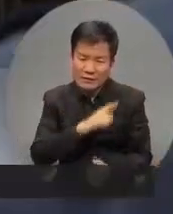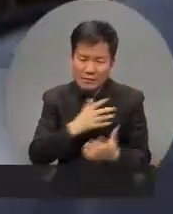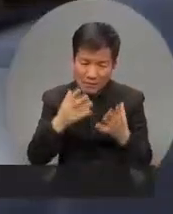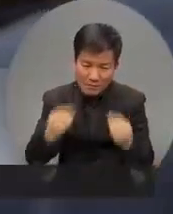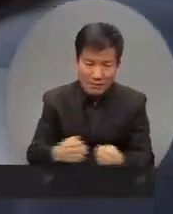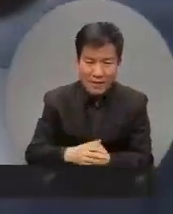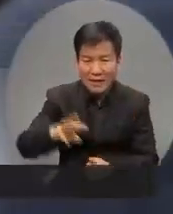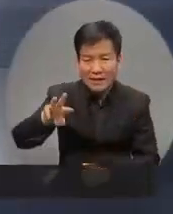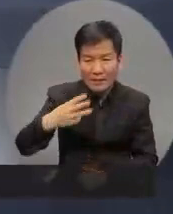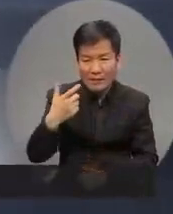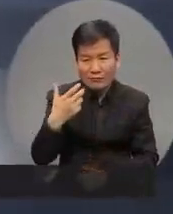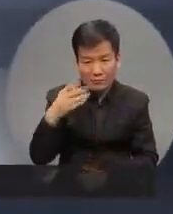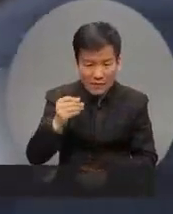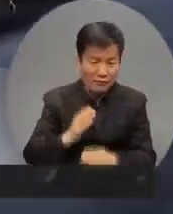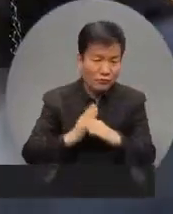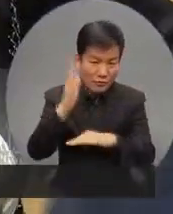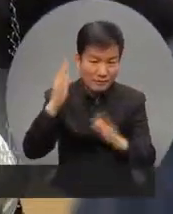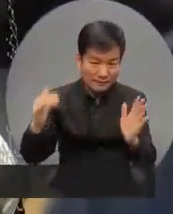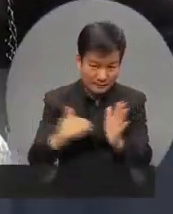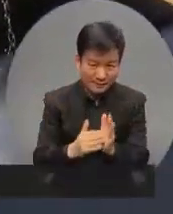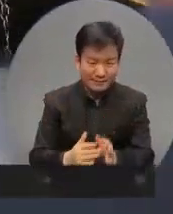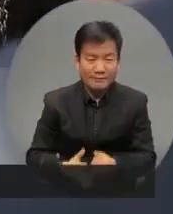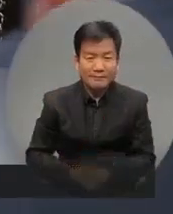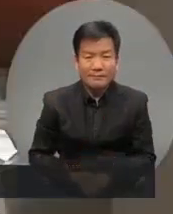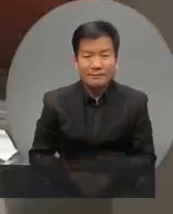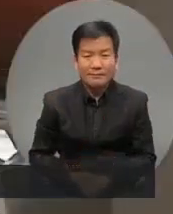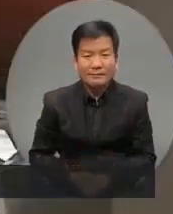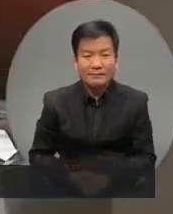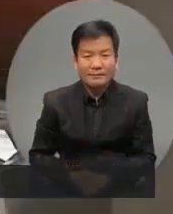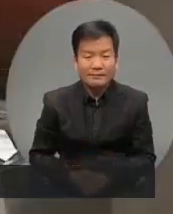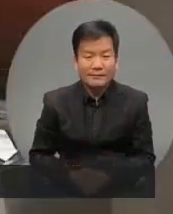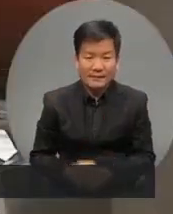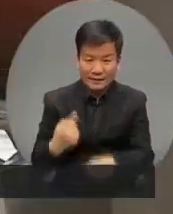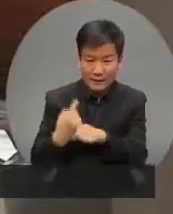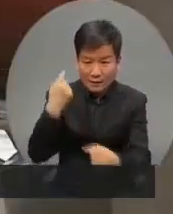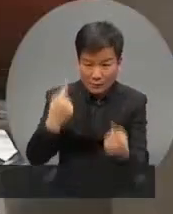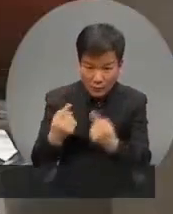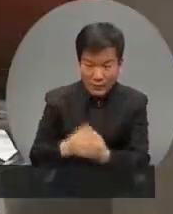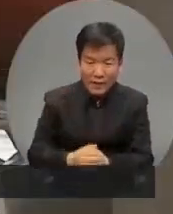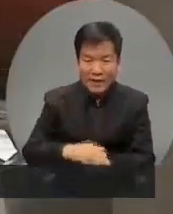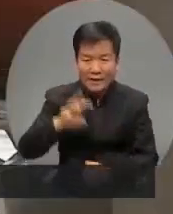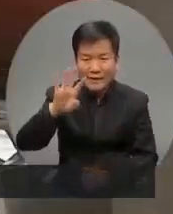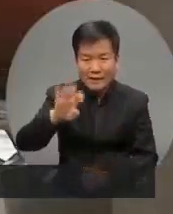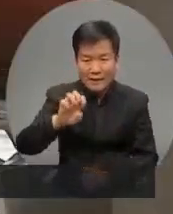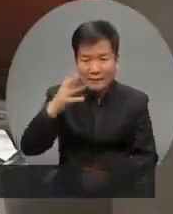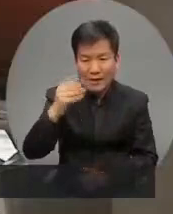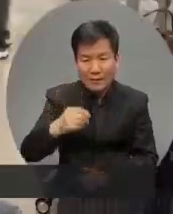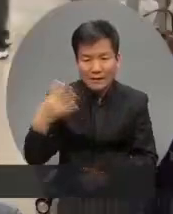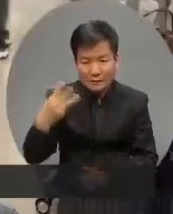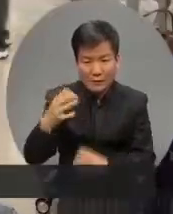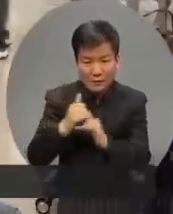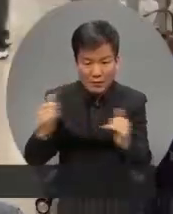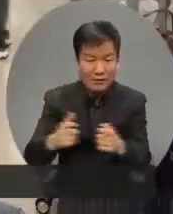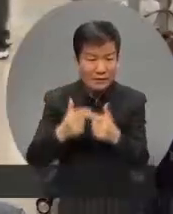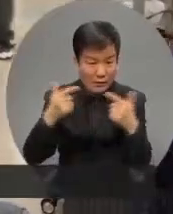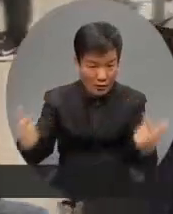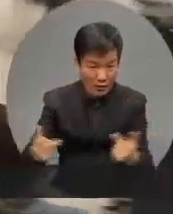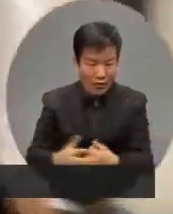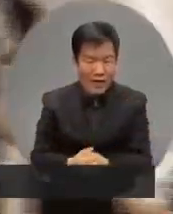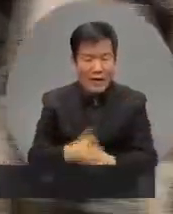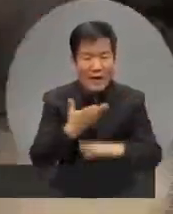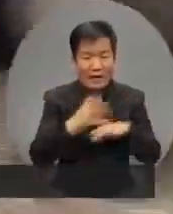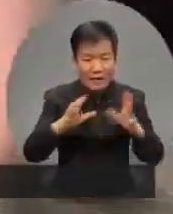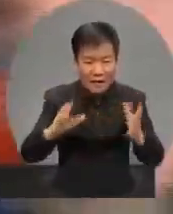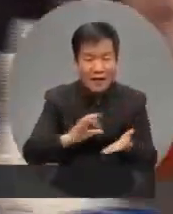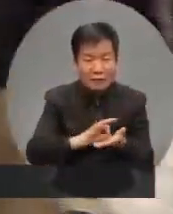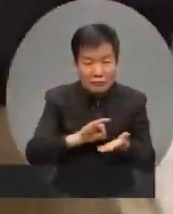최다인 360만 명을 돌파했습니다. 지난해 대비 약 48만 3천 명이 증가한 건데